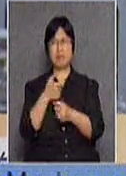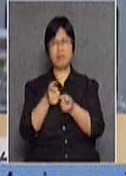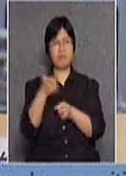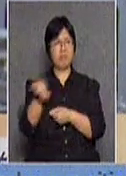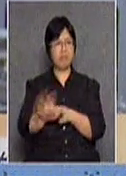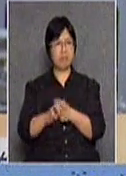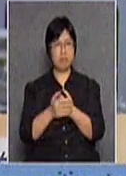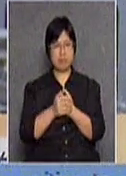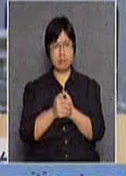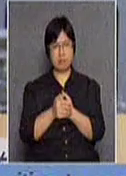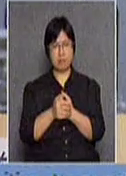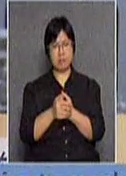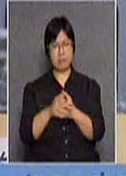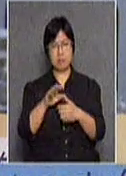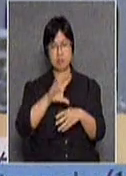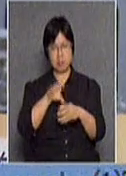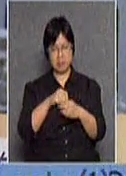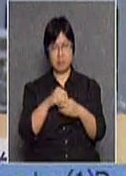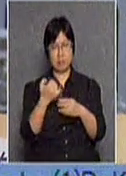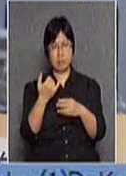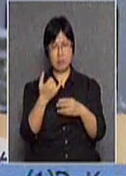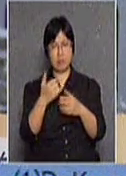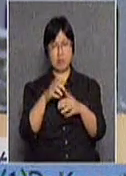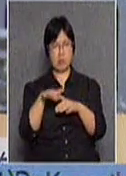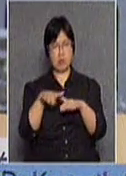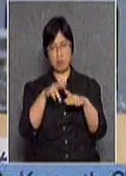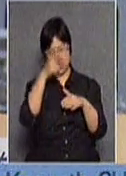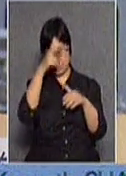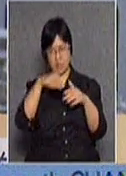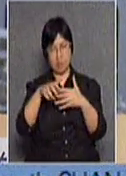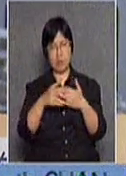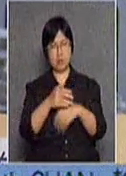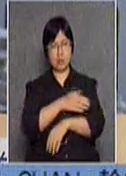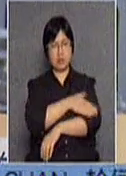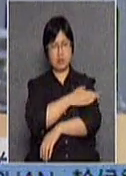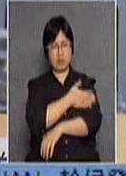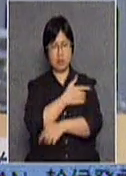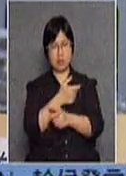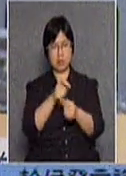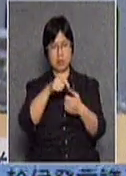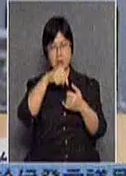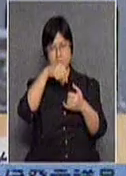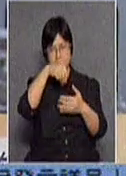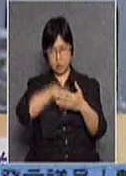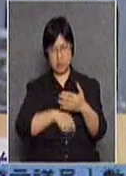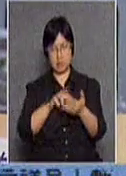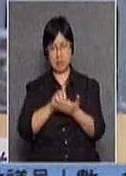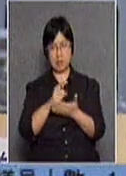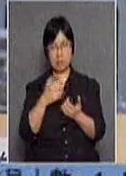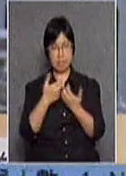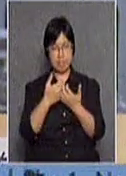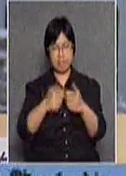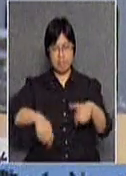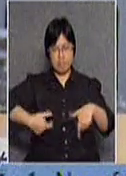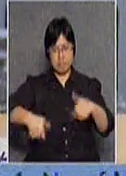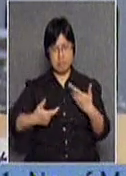這個就係納唔納入海事處員工薪酬下薪金的全年預算開支嗰度，